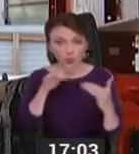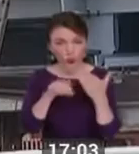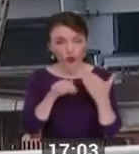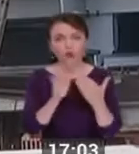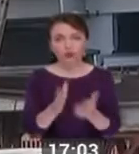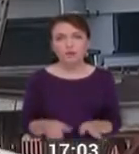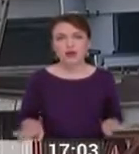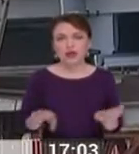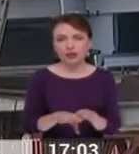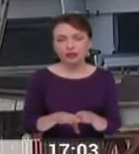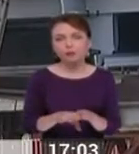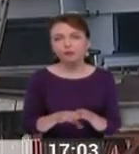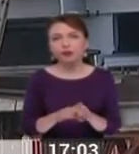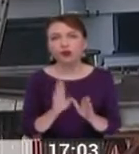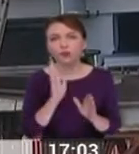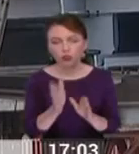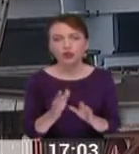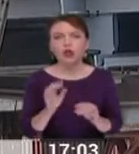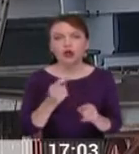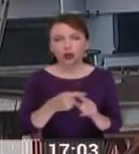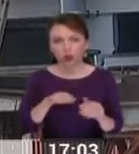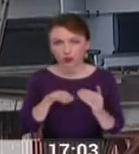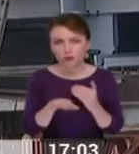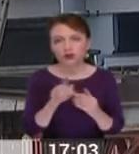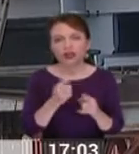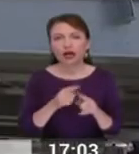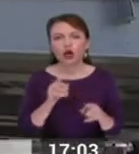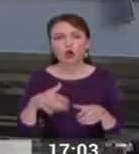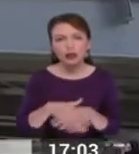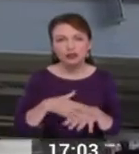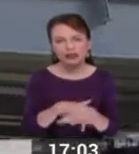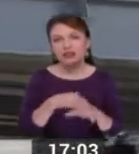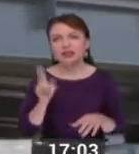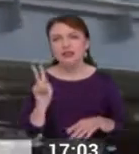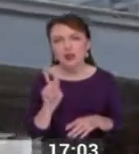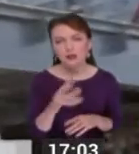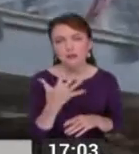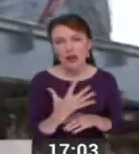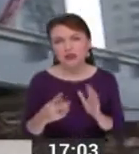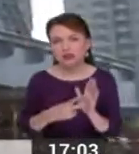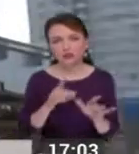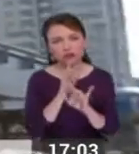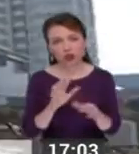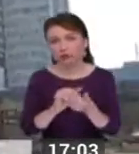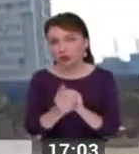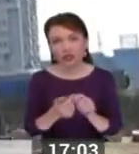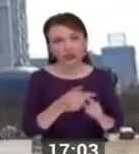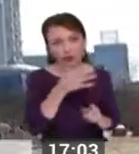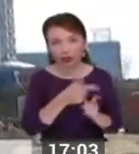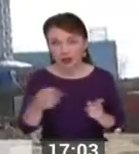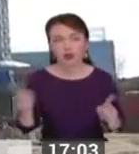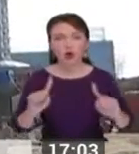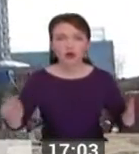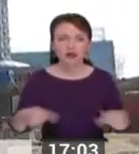Зі змінами курсуватиме громадський транспорт. Тролейбуси номер 5 та 7 не ходитимуть. Натомість на цей період